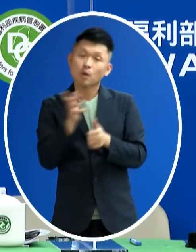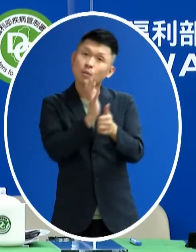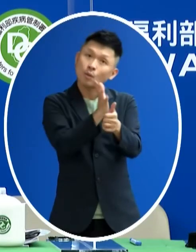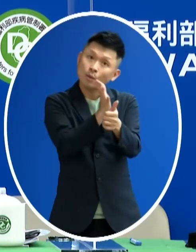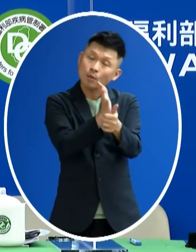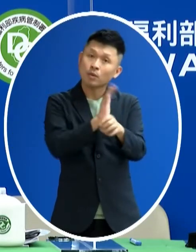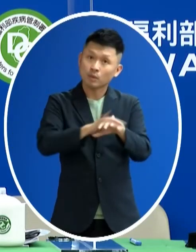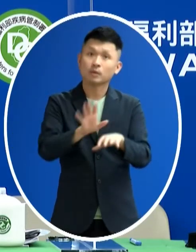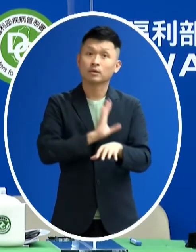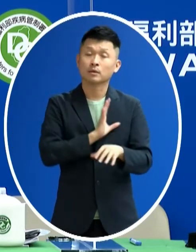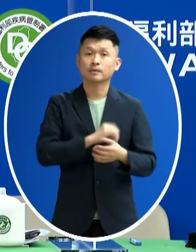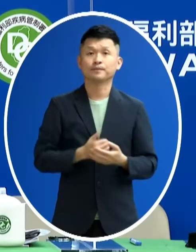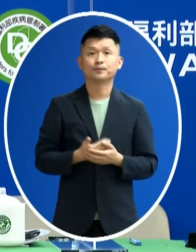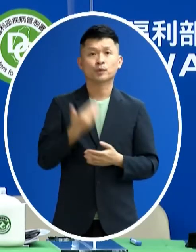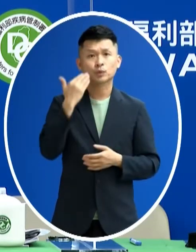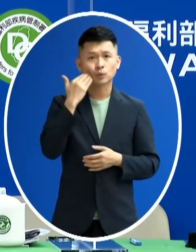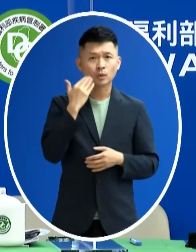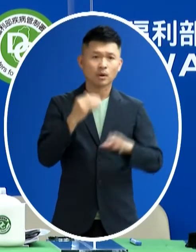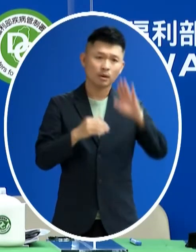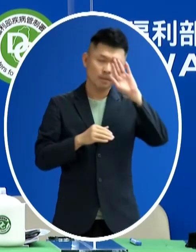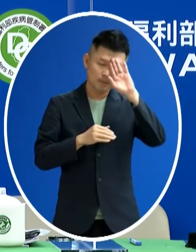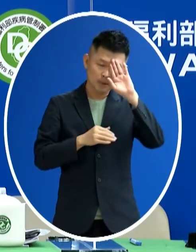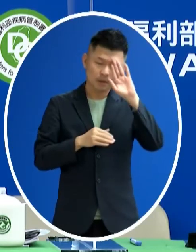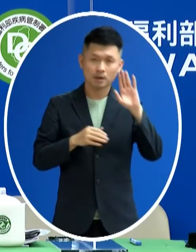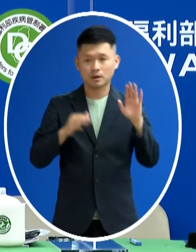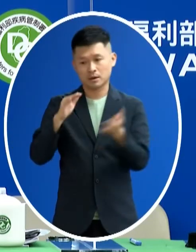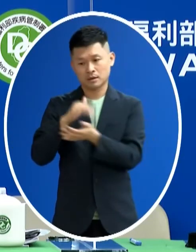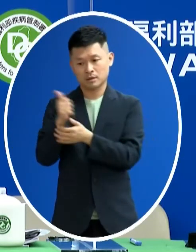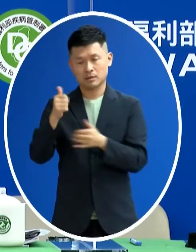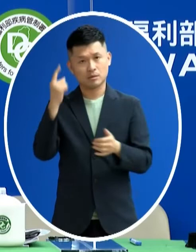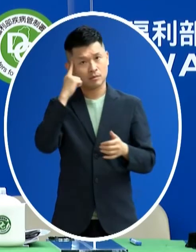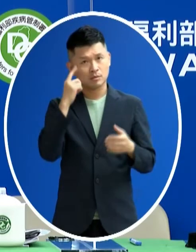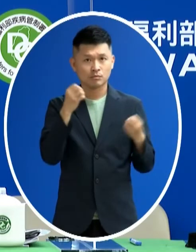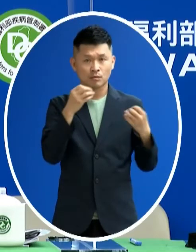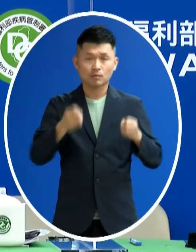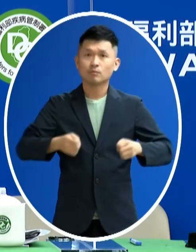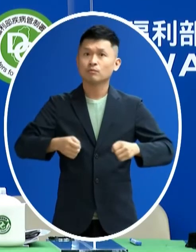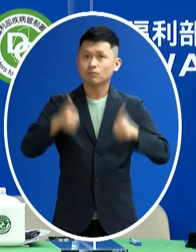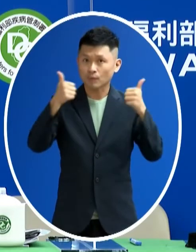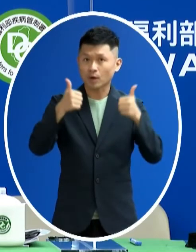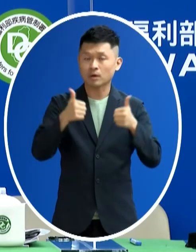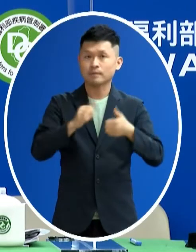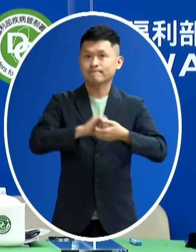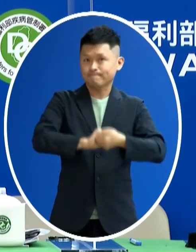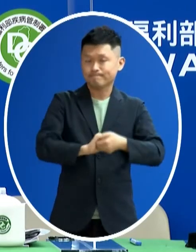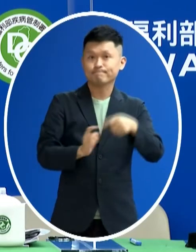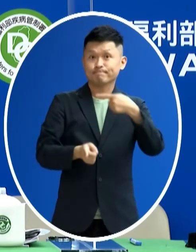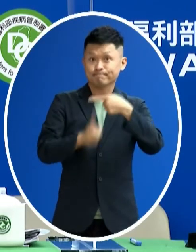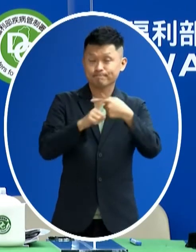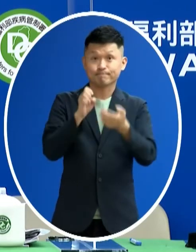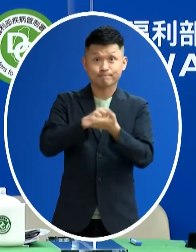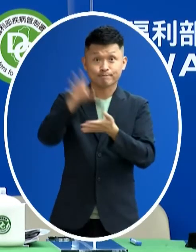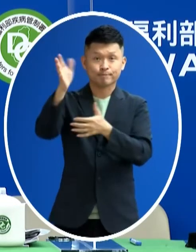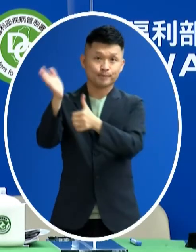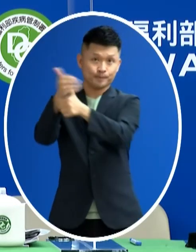问诊。那如果双方有共识，那没有问题，这边是一个阳性的通报个案。如果双方如果